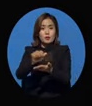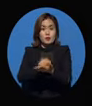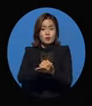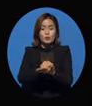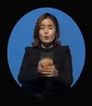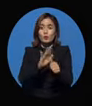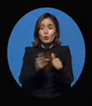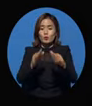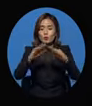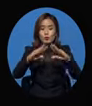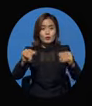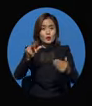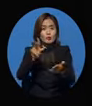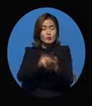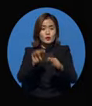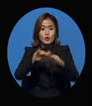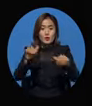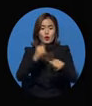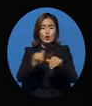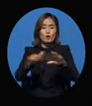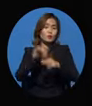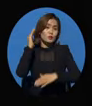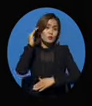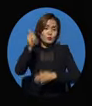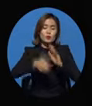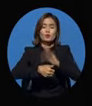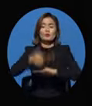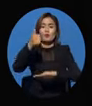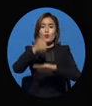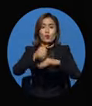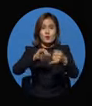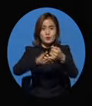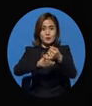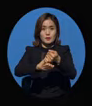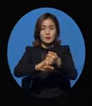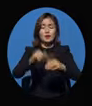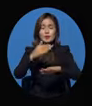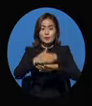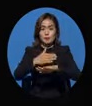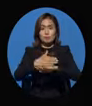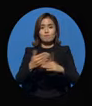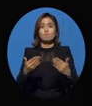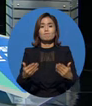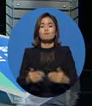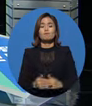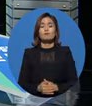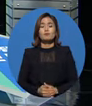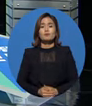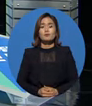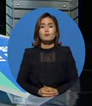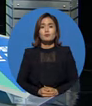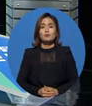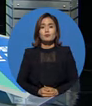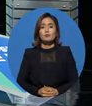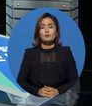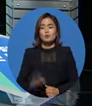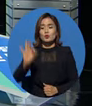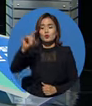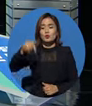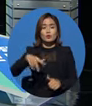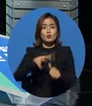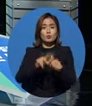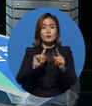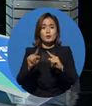부동산 문제를 해결해서 문재인 정부를 성공시켜 내겠습니다 감사합니다 4 끝으로 의 원시의 구몬